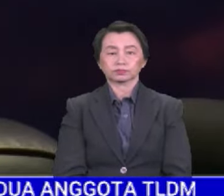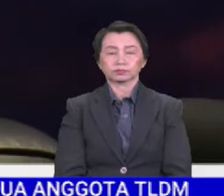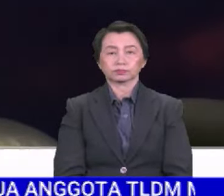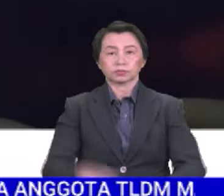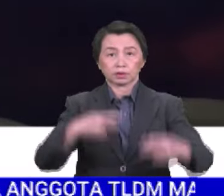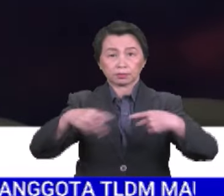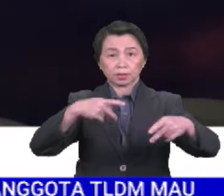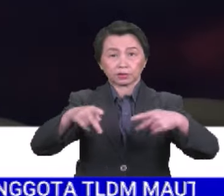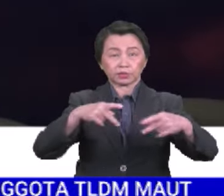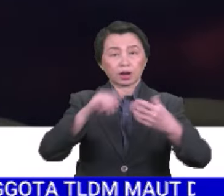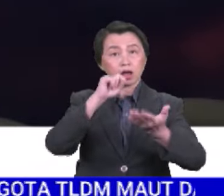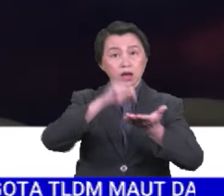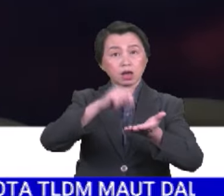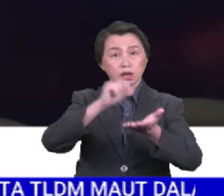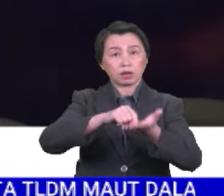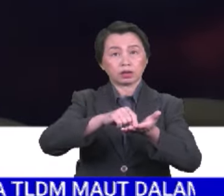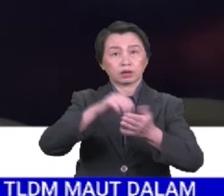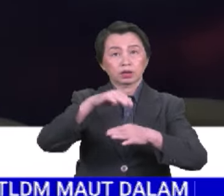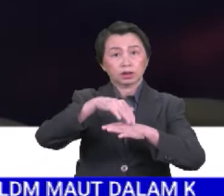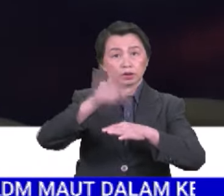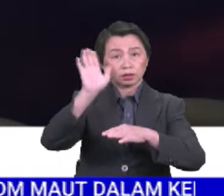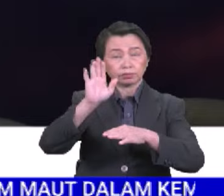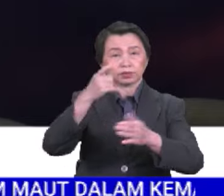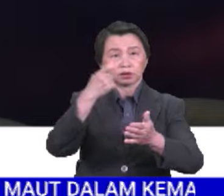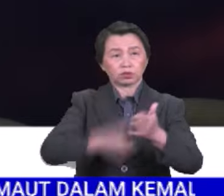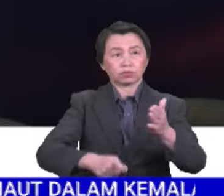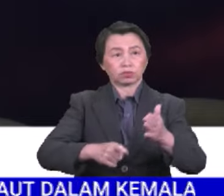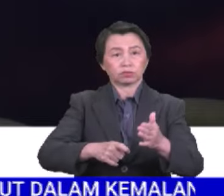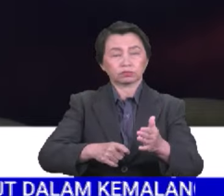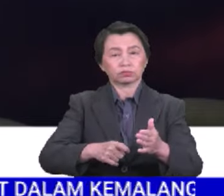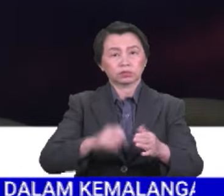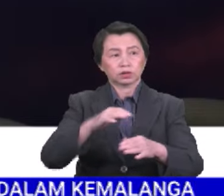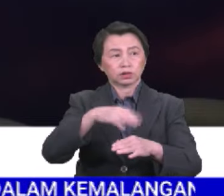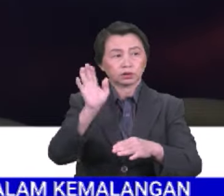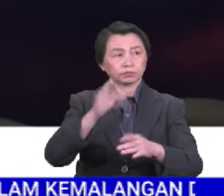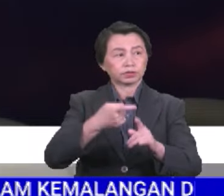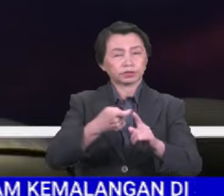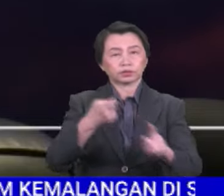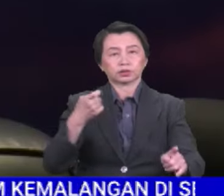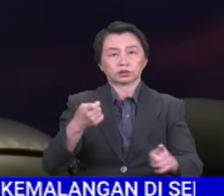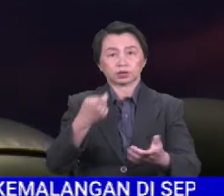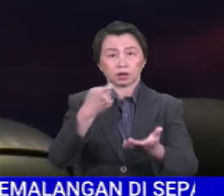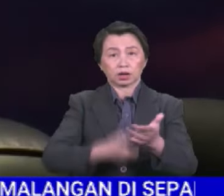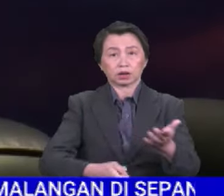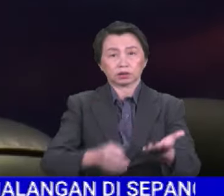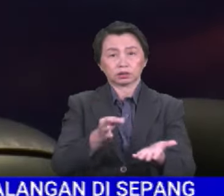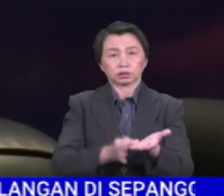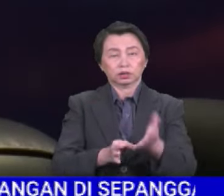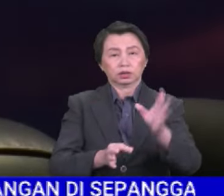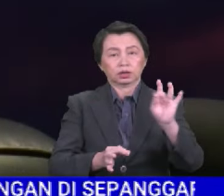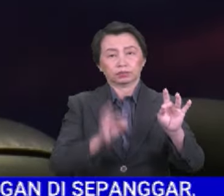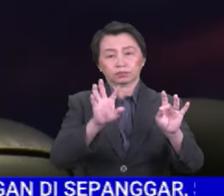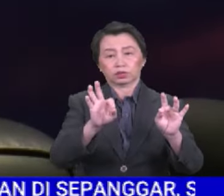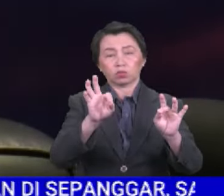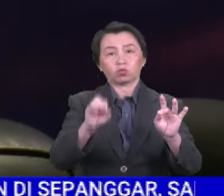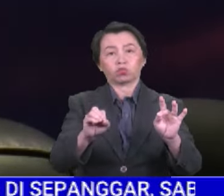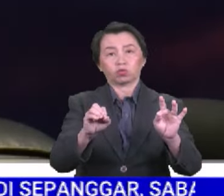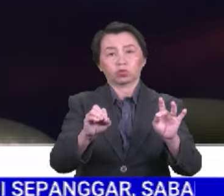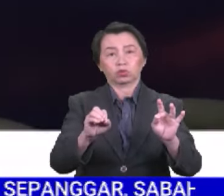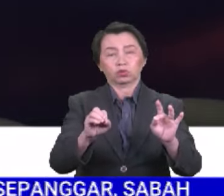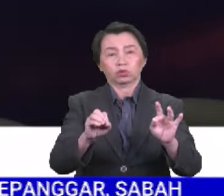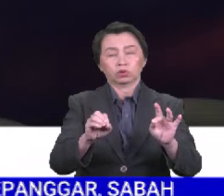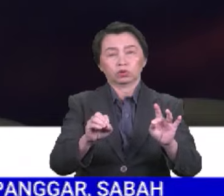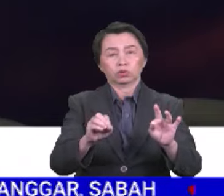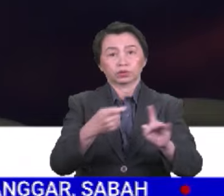Pasaran ayam melebihi daripada kos untuk mengeluarkan ayam lebih daripada harga shilling RM8.90 yang dikenakan oleh